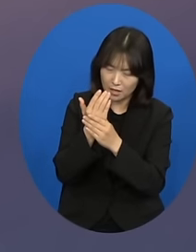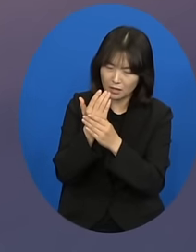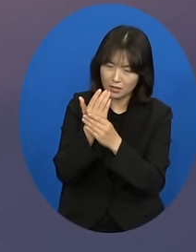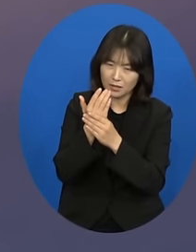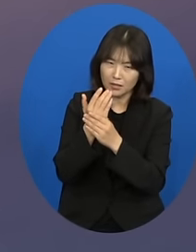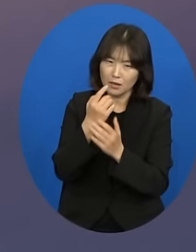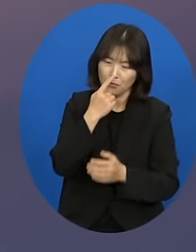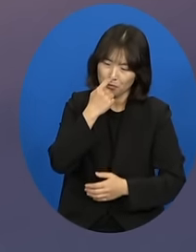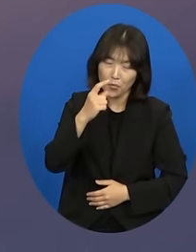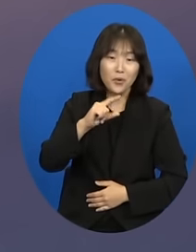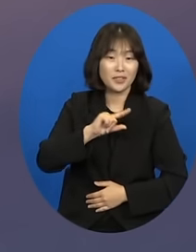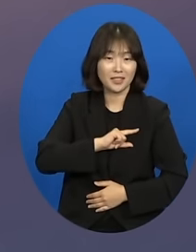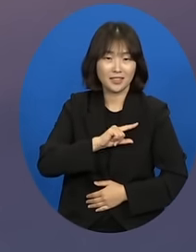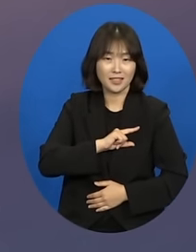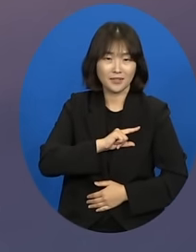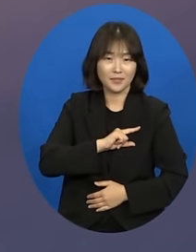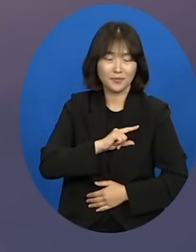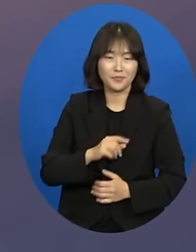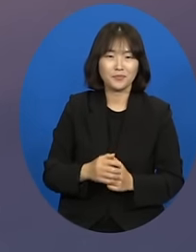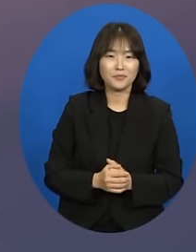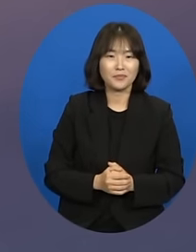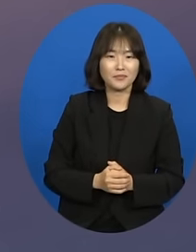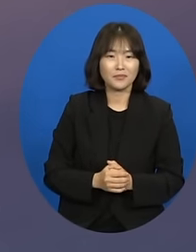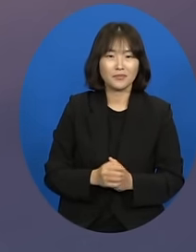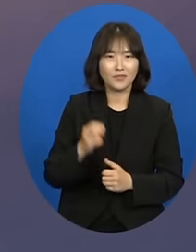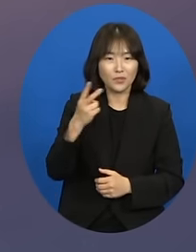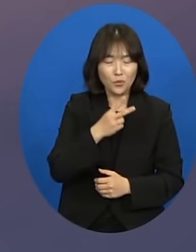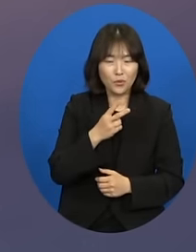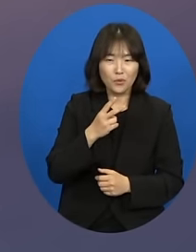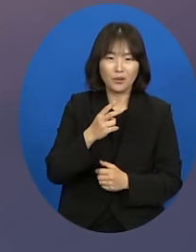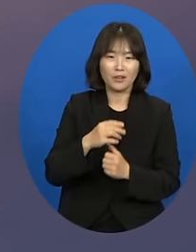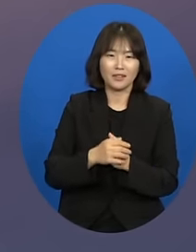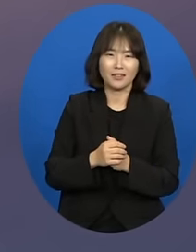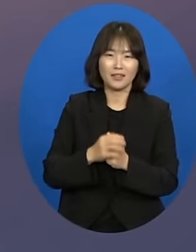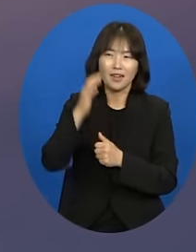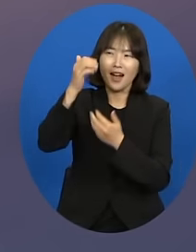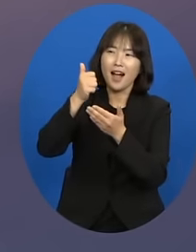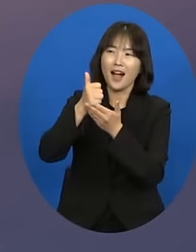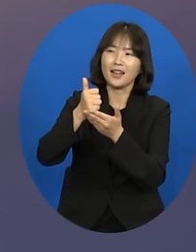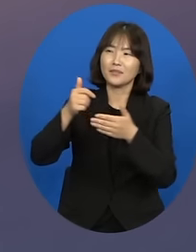올해의 제목은 하나님의 날개 아래. 세상에.